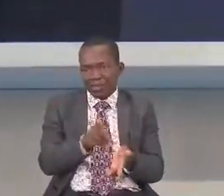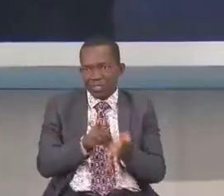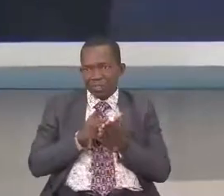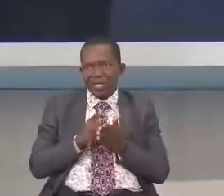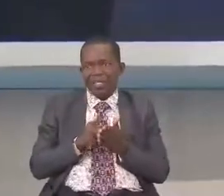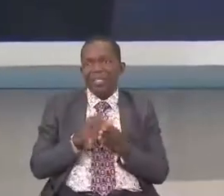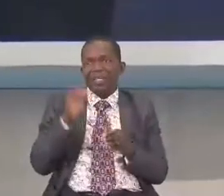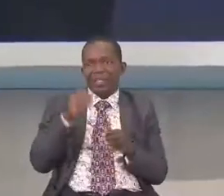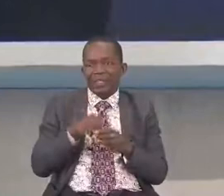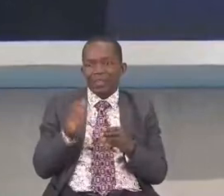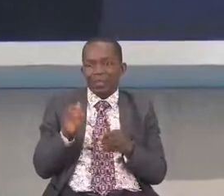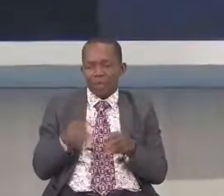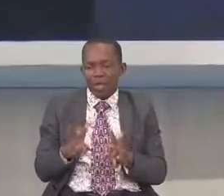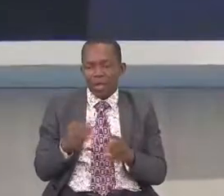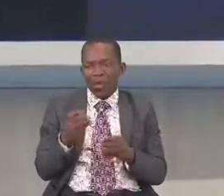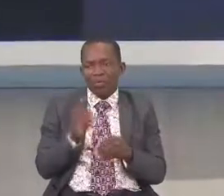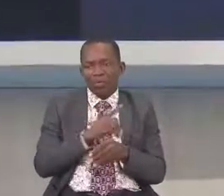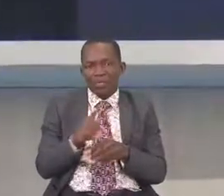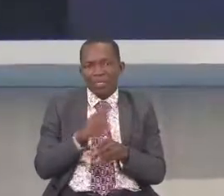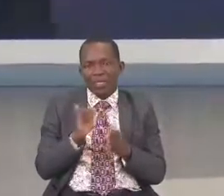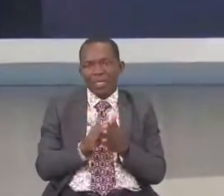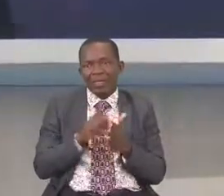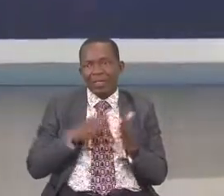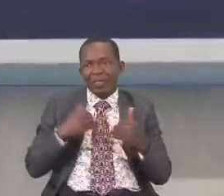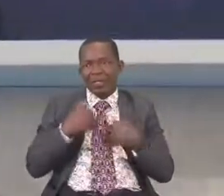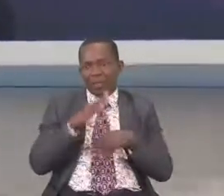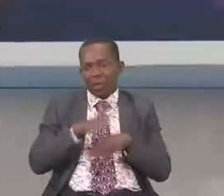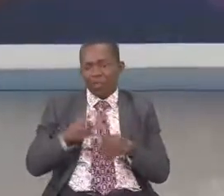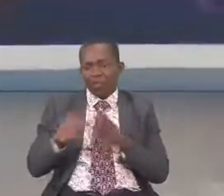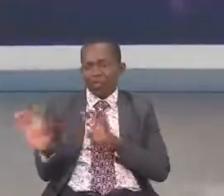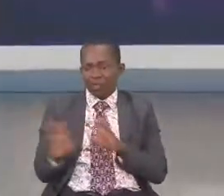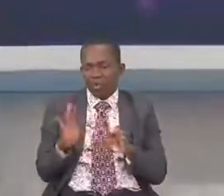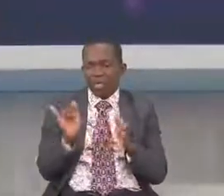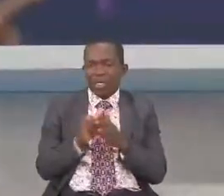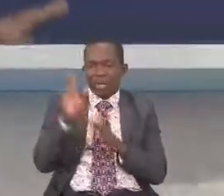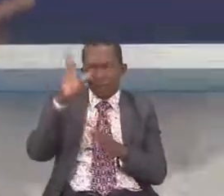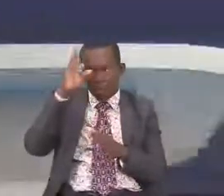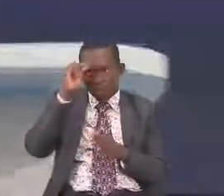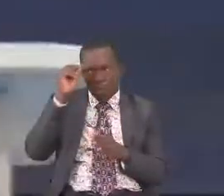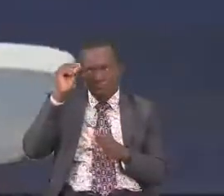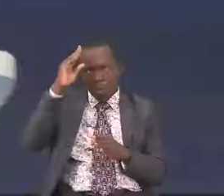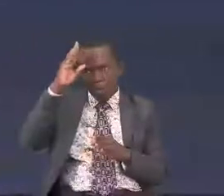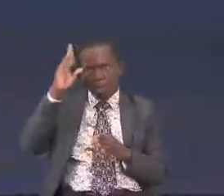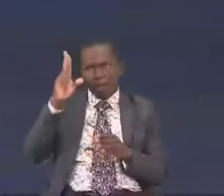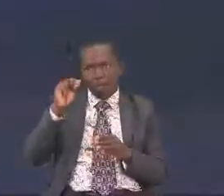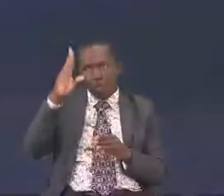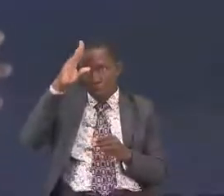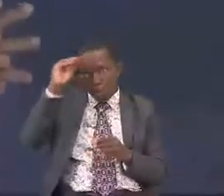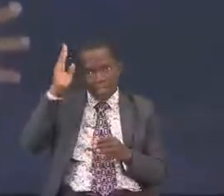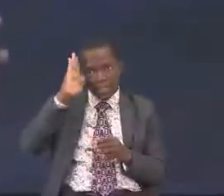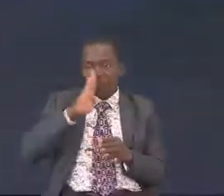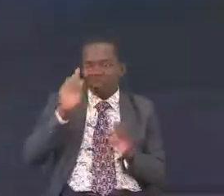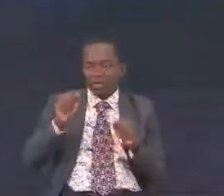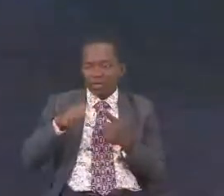dans le devoir que Dieu t'appelle, que personne ne pourra tenir devant toi, tant que